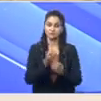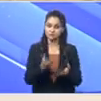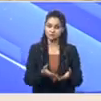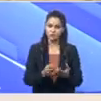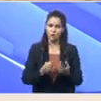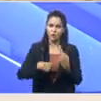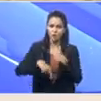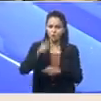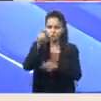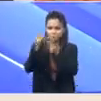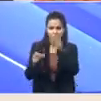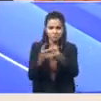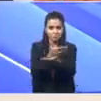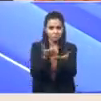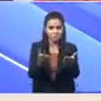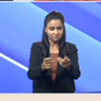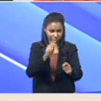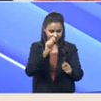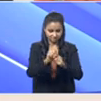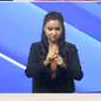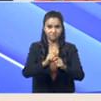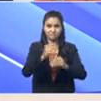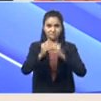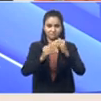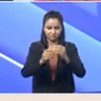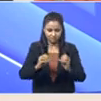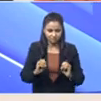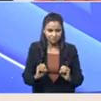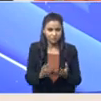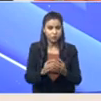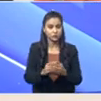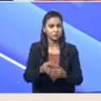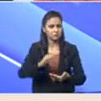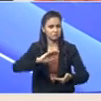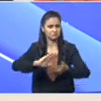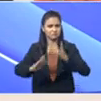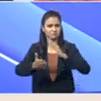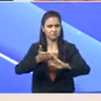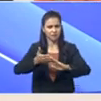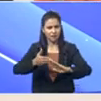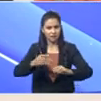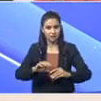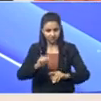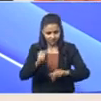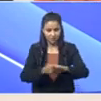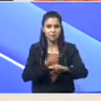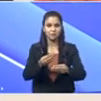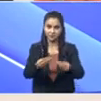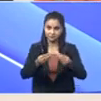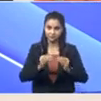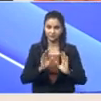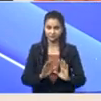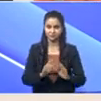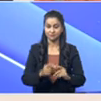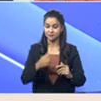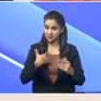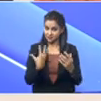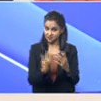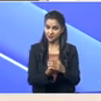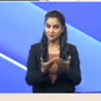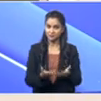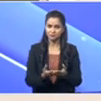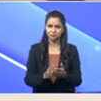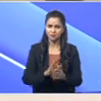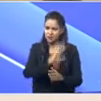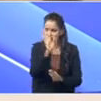हर नागरिक इनोवेटर है, जहां हर चैलेंज एक अपॉर्चुनिटी है। हमें